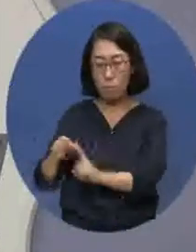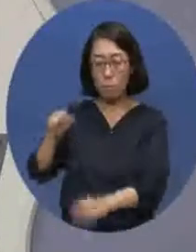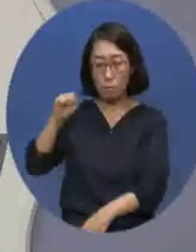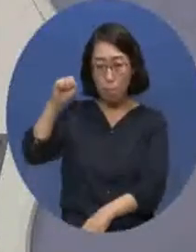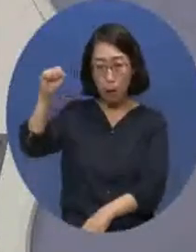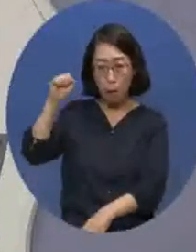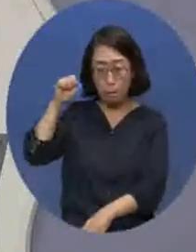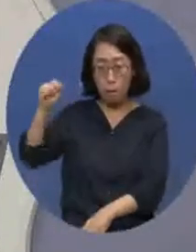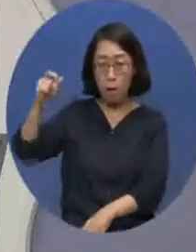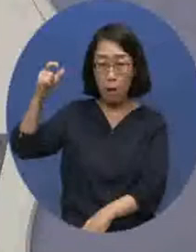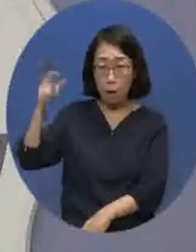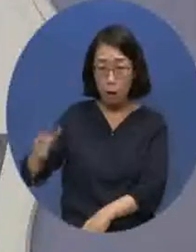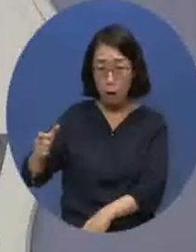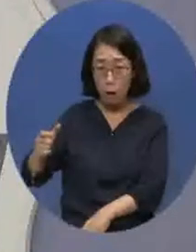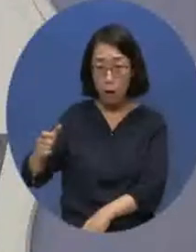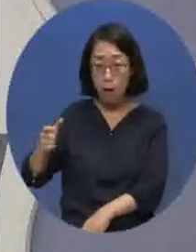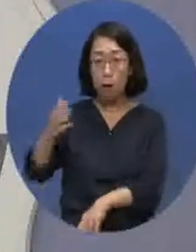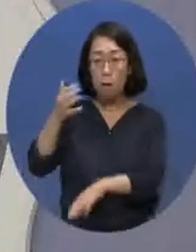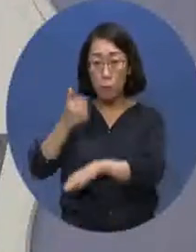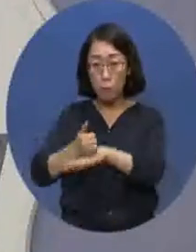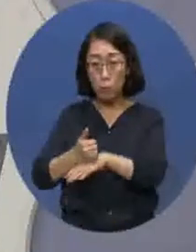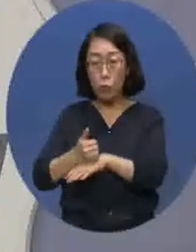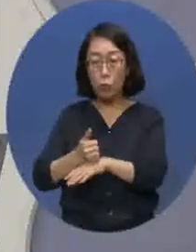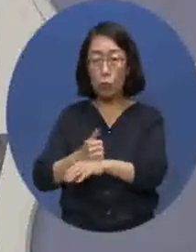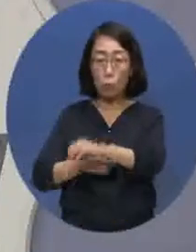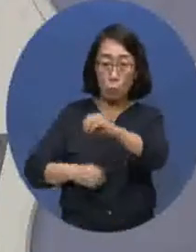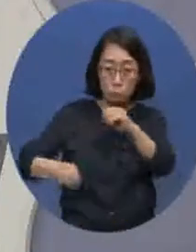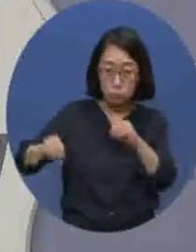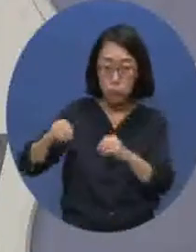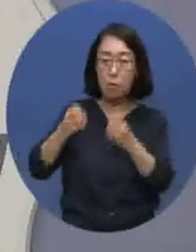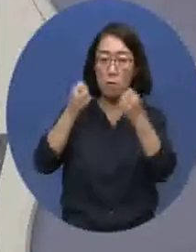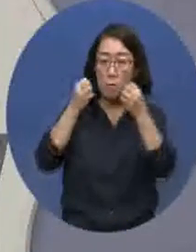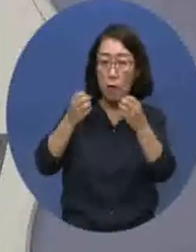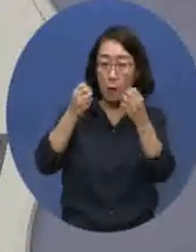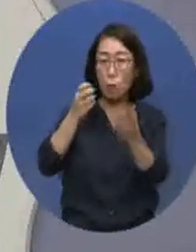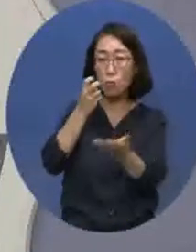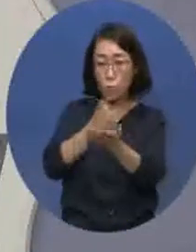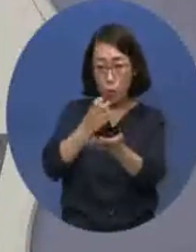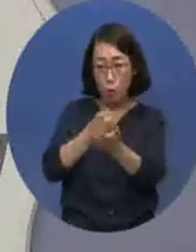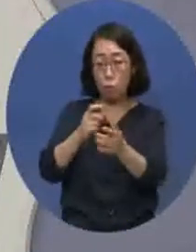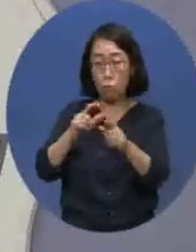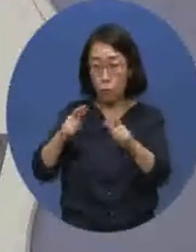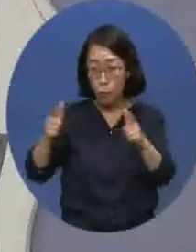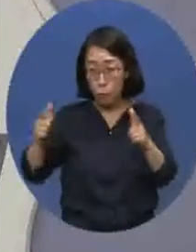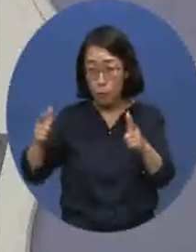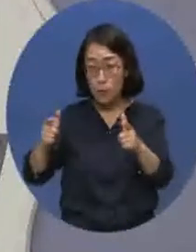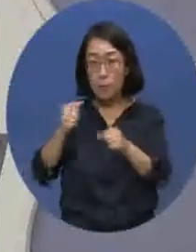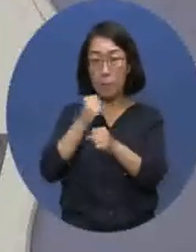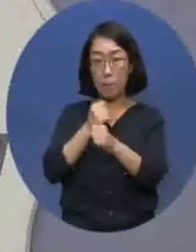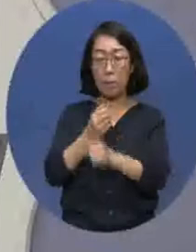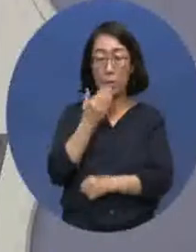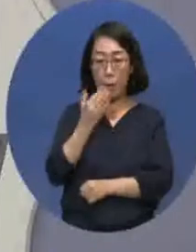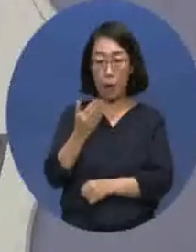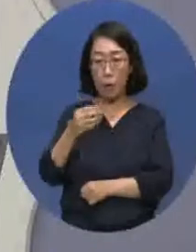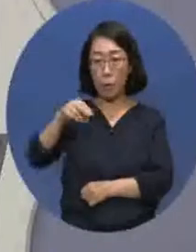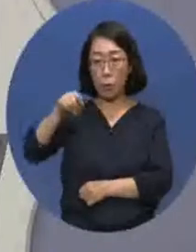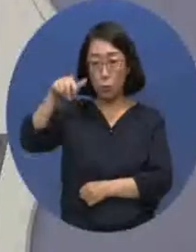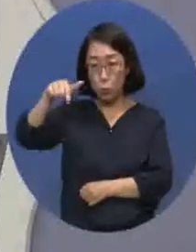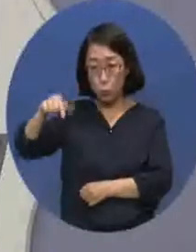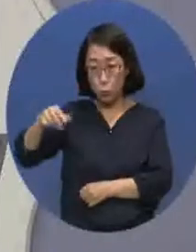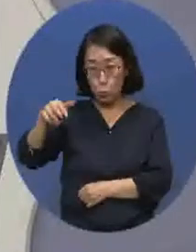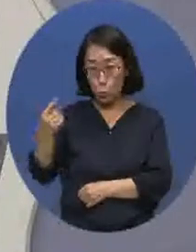운동이 되어서 또 새로운 정책으로 만들어지고 하는 이런 과정을 거치는 것처럼 우리 서초 도